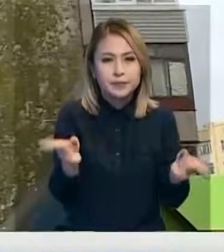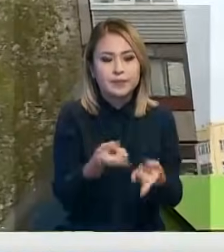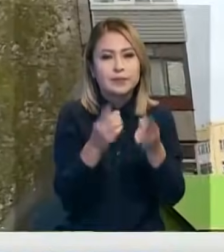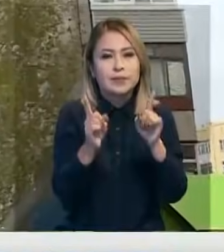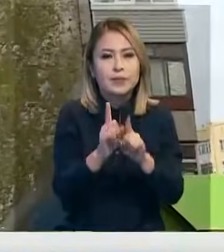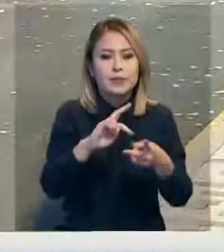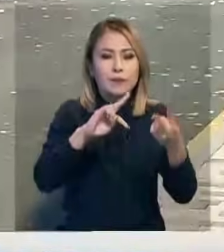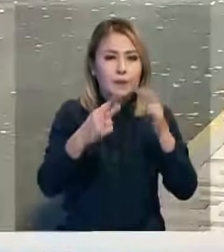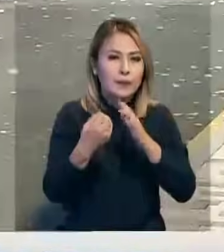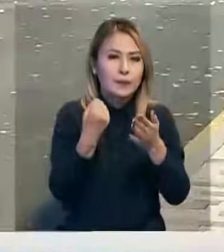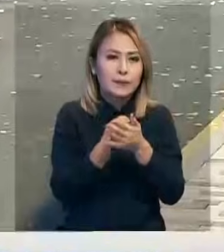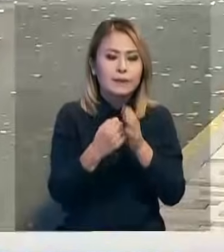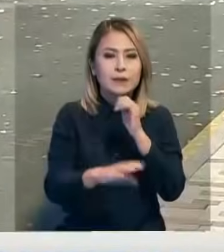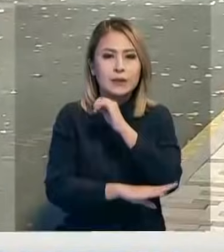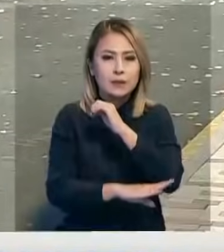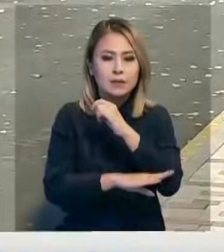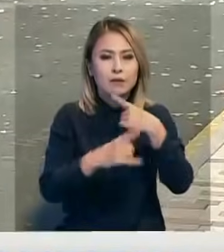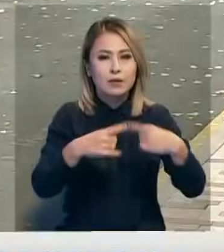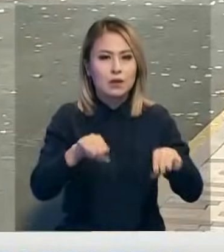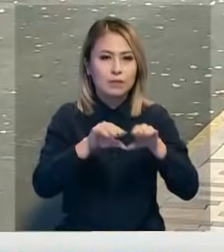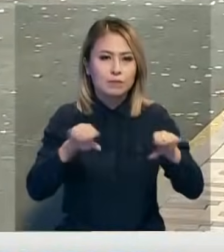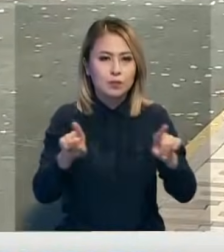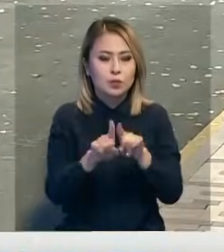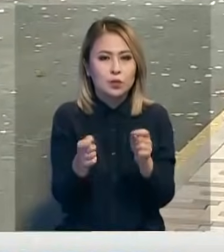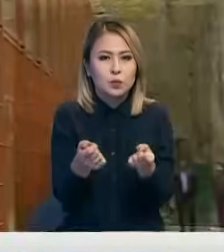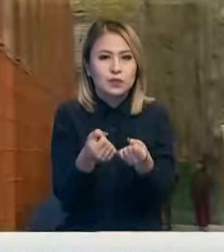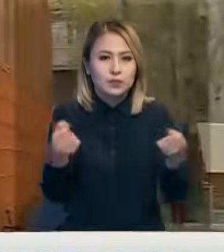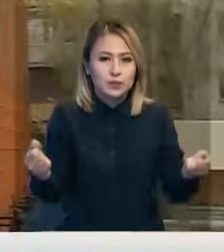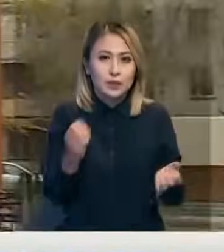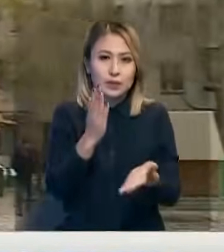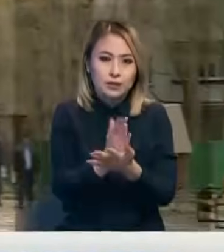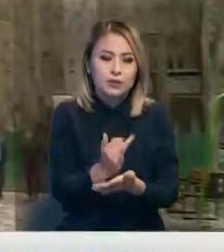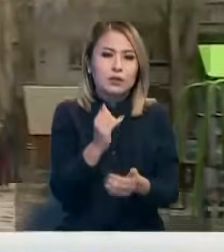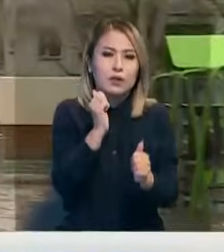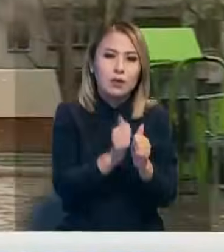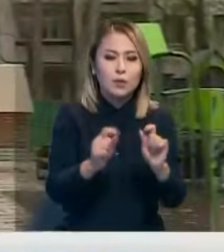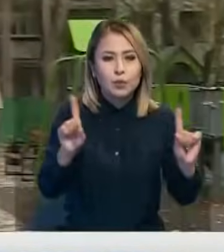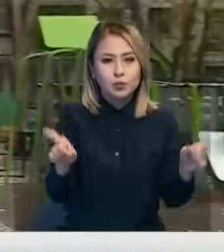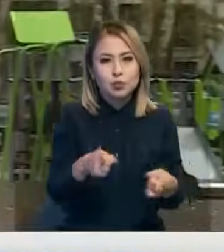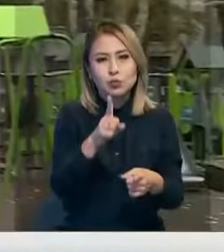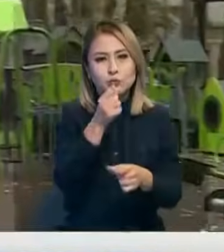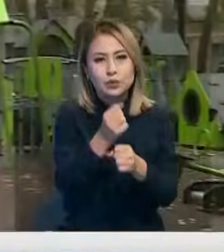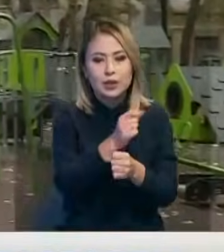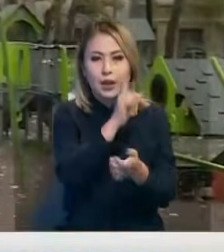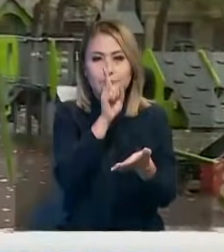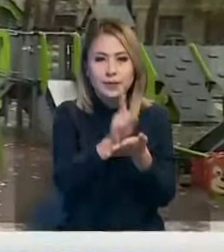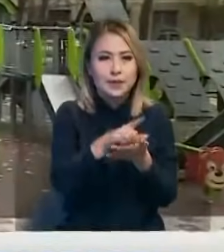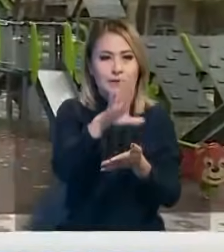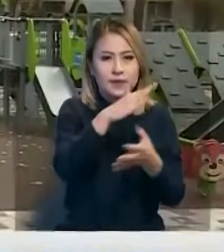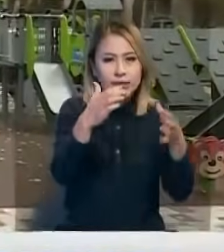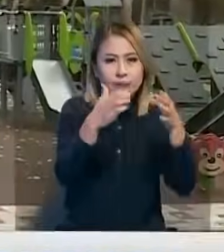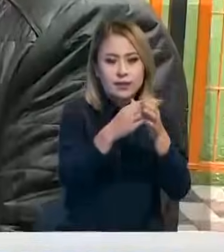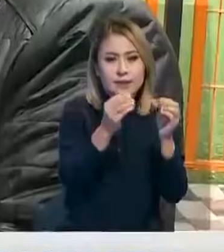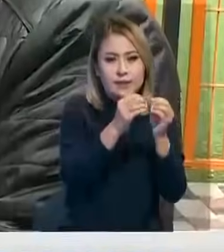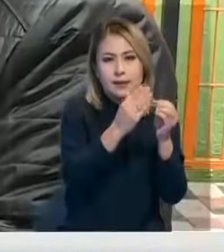топырағына дейін жаңартылған. Үй артындағы автотұрақ та кеңейтілді. Кез келген ауланы осылай жаңғырту үшін жергілікті тұрғындардың